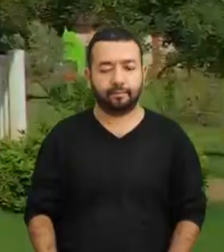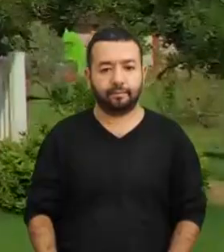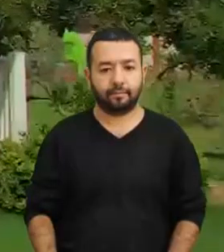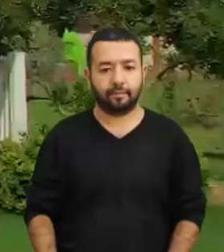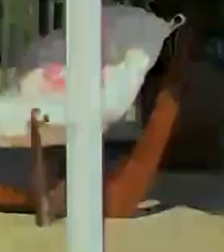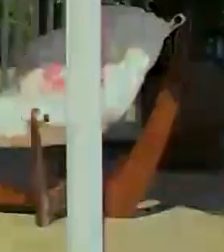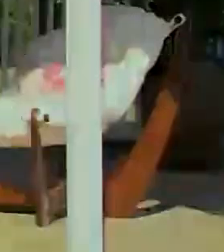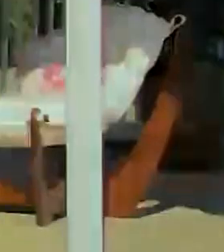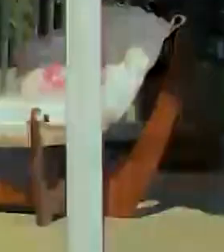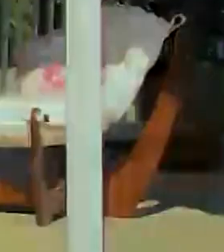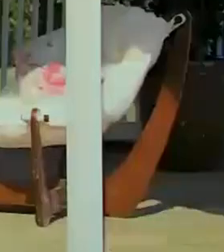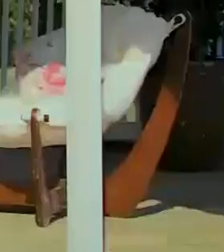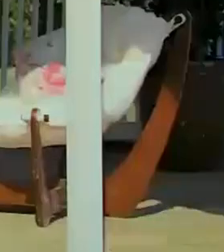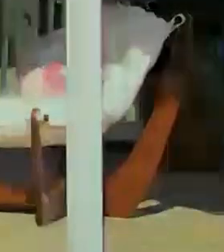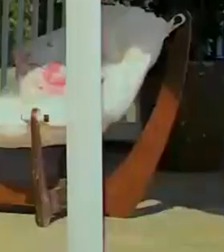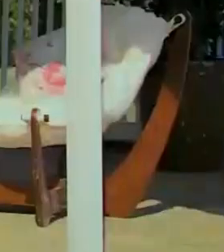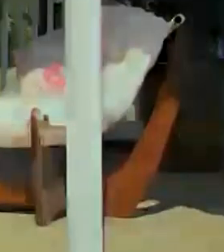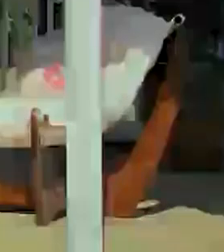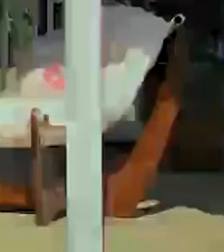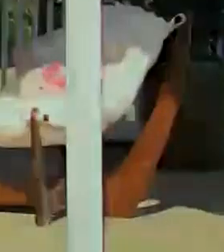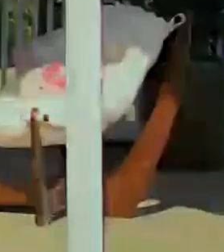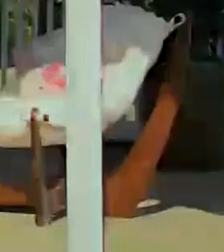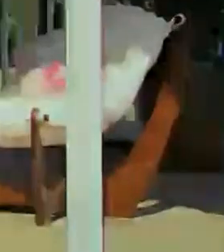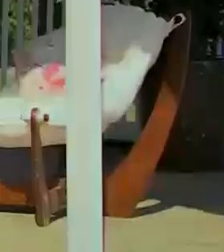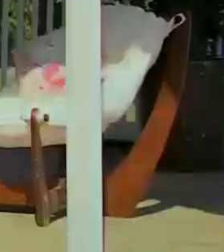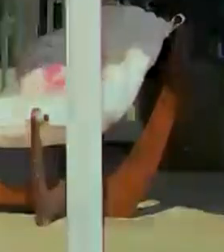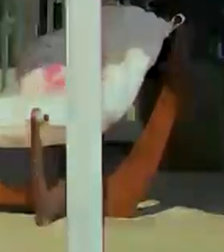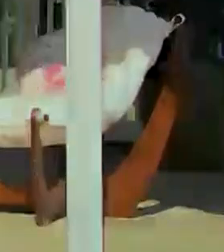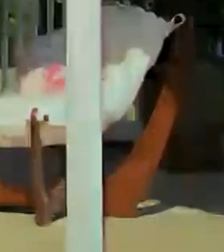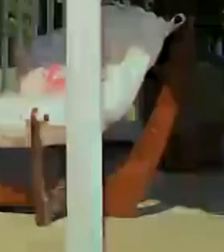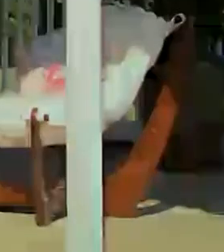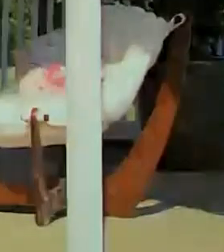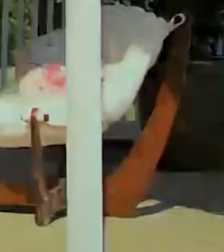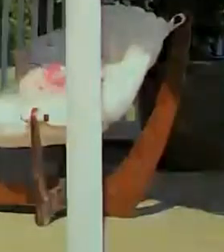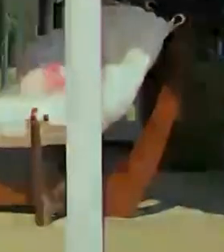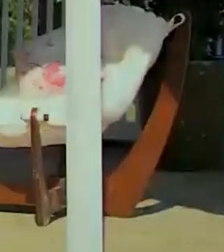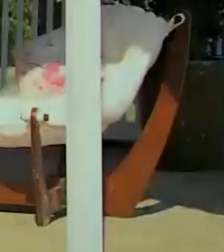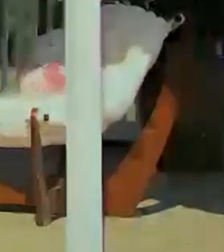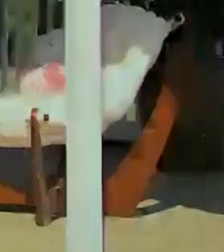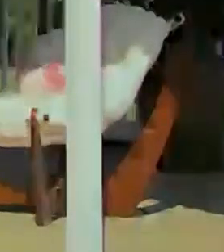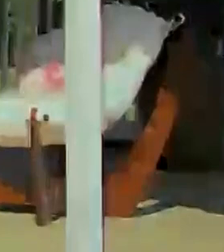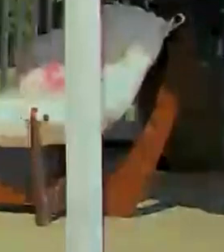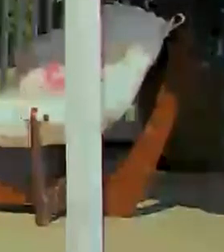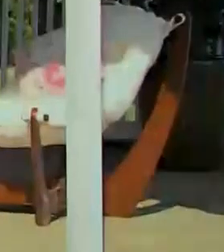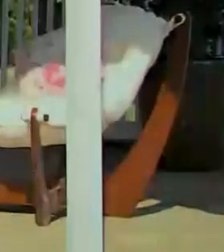Şükrü güya yorulmuş. Dizlerini tutarak oturduğu yerden doğrulup kollarını açarak gerindi.